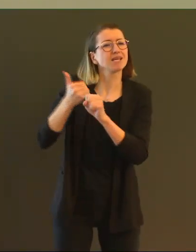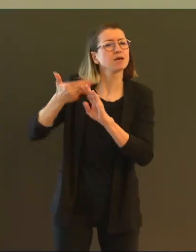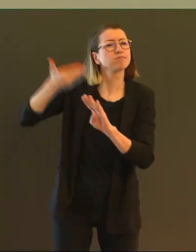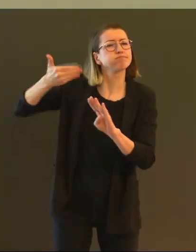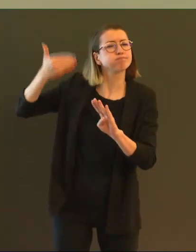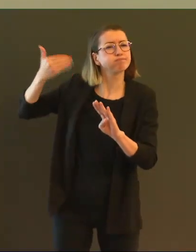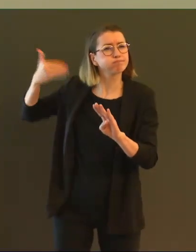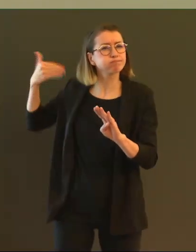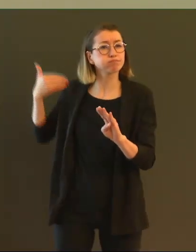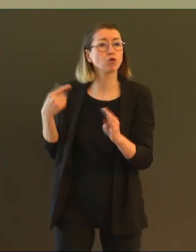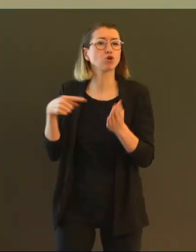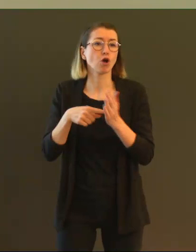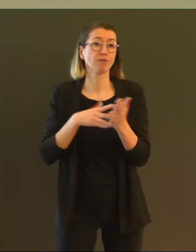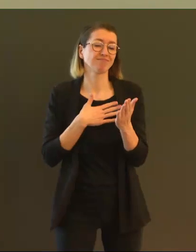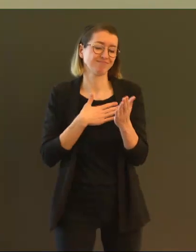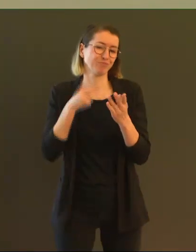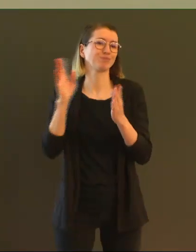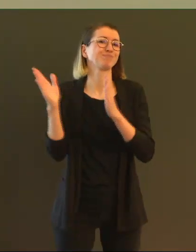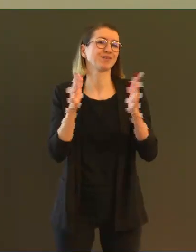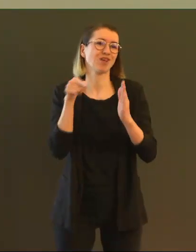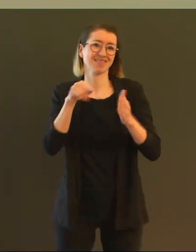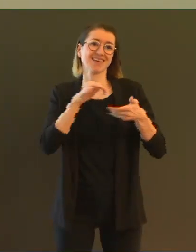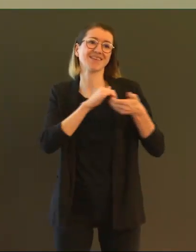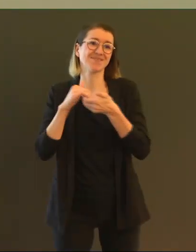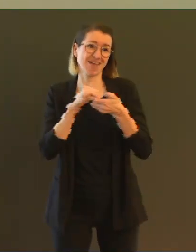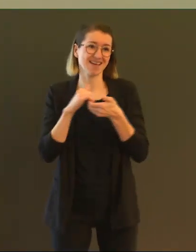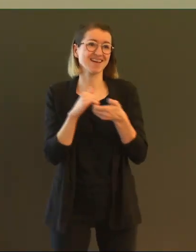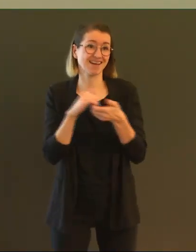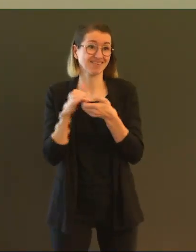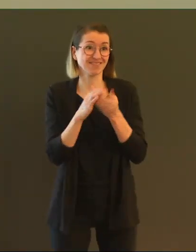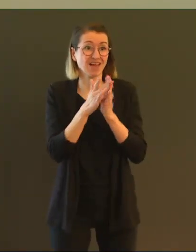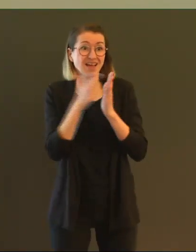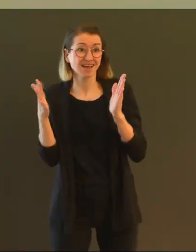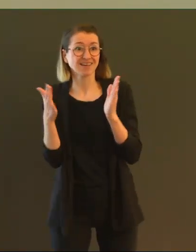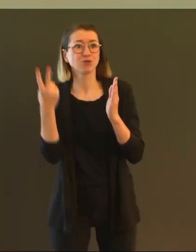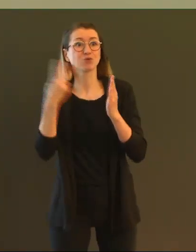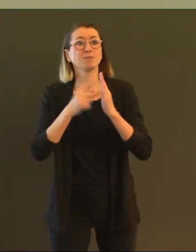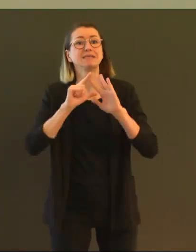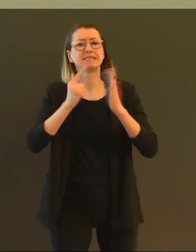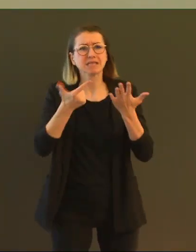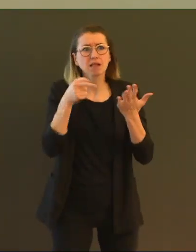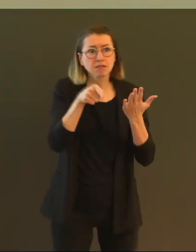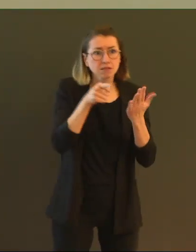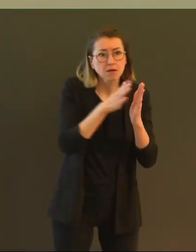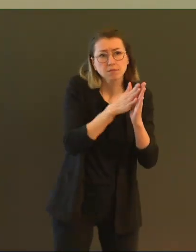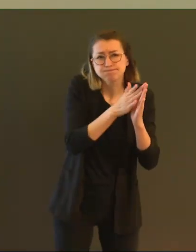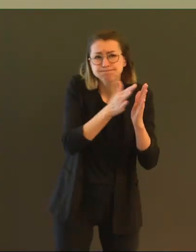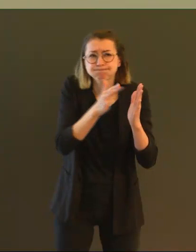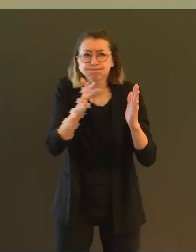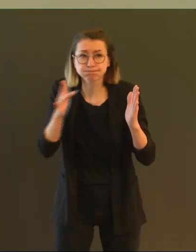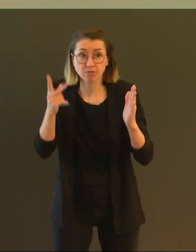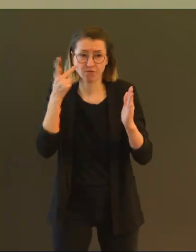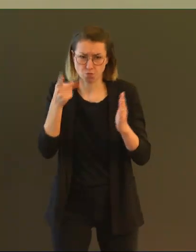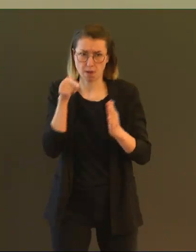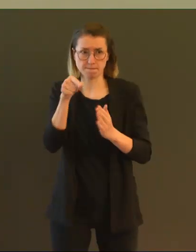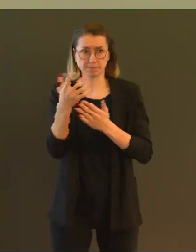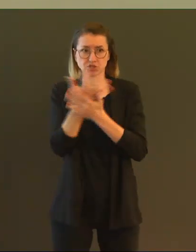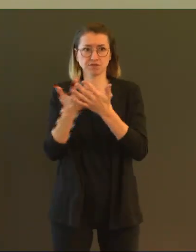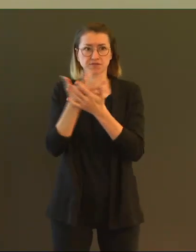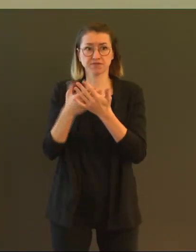ici 2017. Qu'y voit-on? Eh bien, on y voit que chaque année, en période hivernale, on a un certain degré